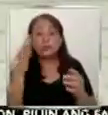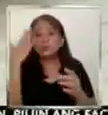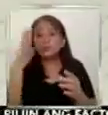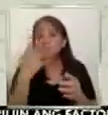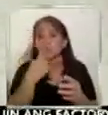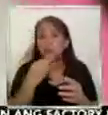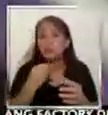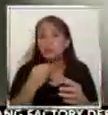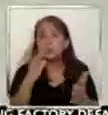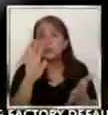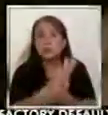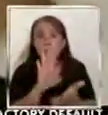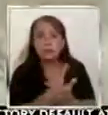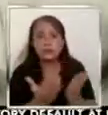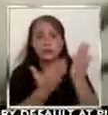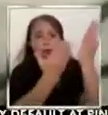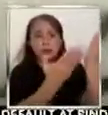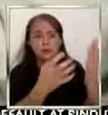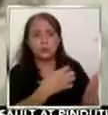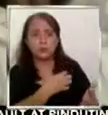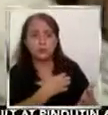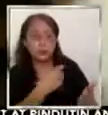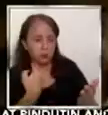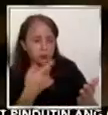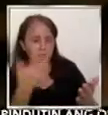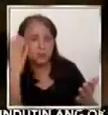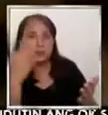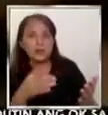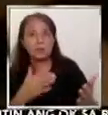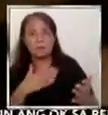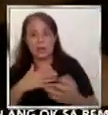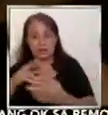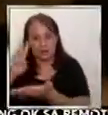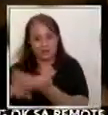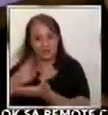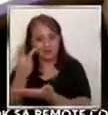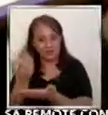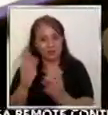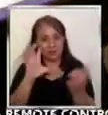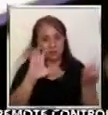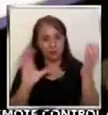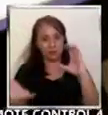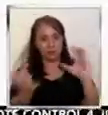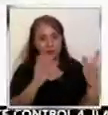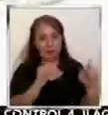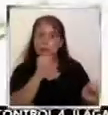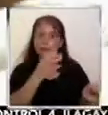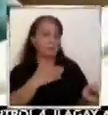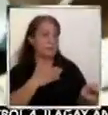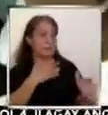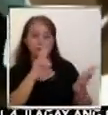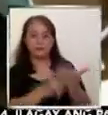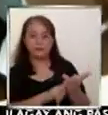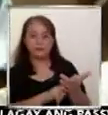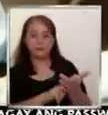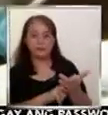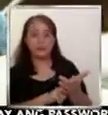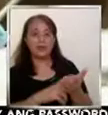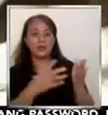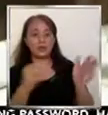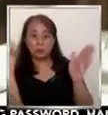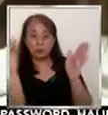sa pulisya. Ito po yung pirma ko. Ito po? Hindi ko to pirma. Nakasaad lang doon na alis na